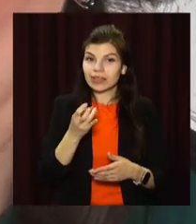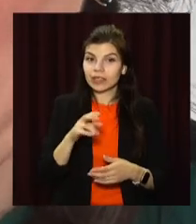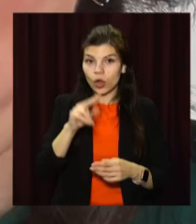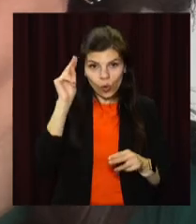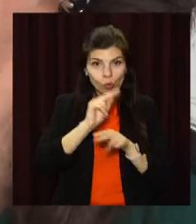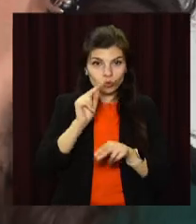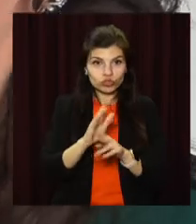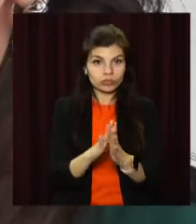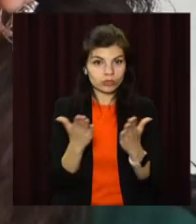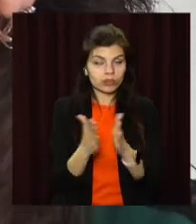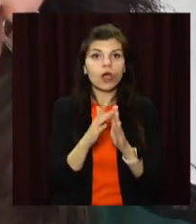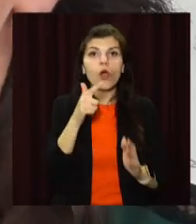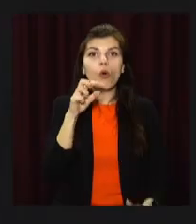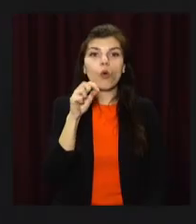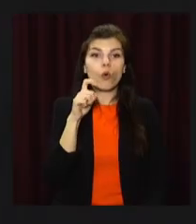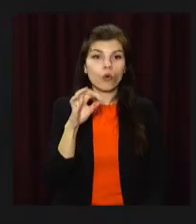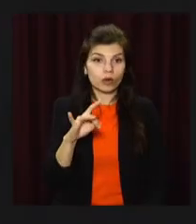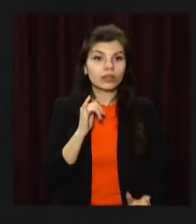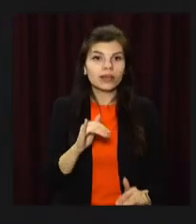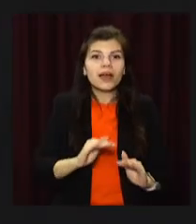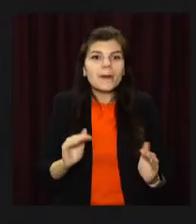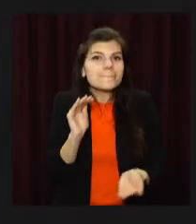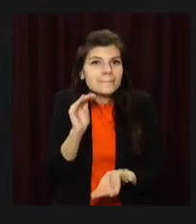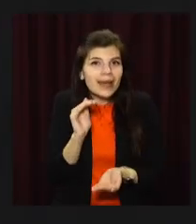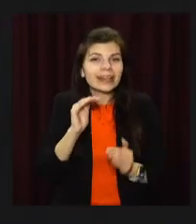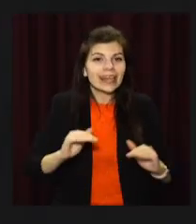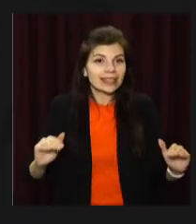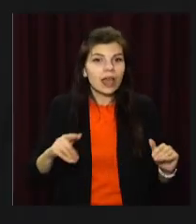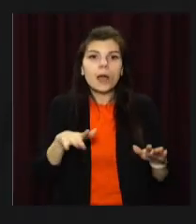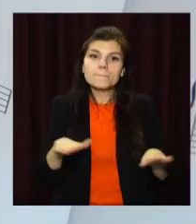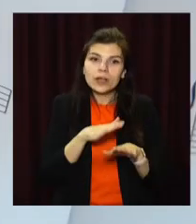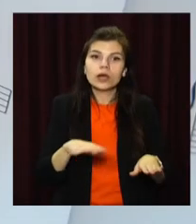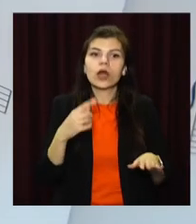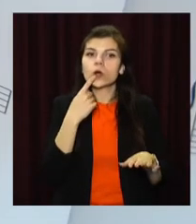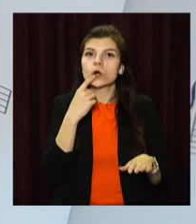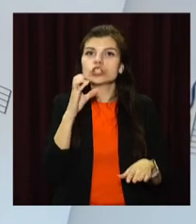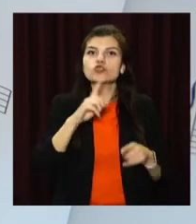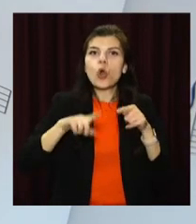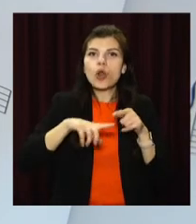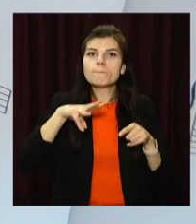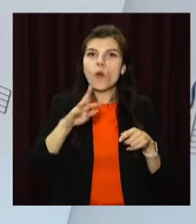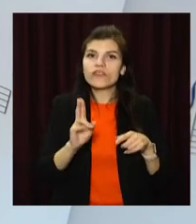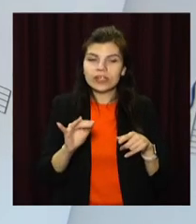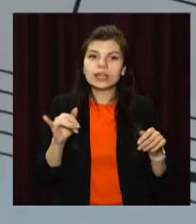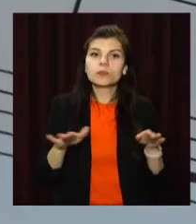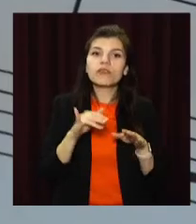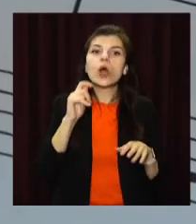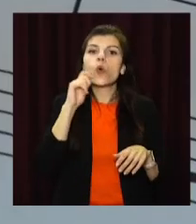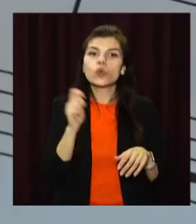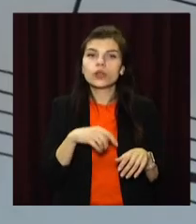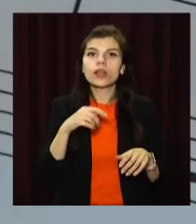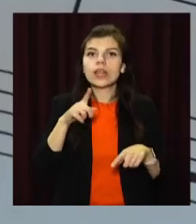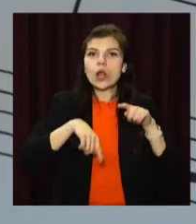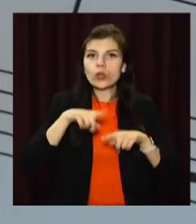створила навчальний посібник із хорового співу для першачків музичних закладів. Тут пісні, скоромовки, твори для розспівування на основі